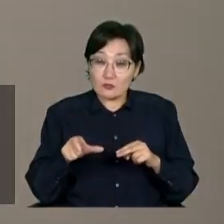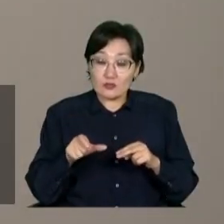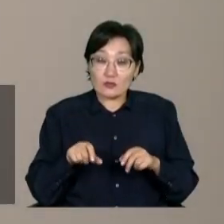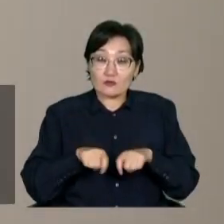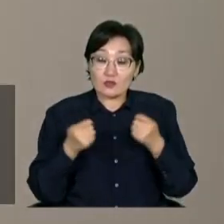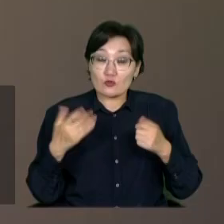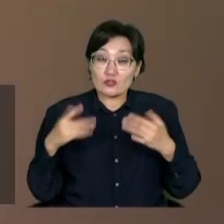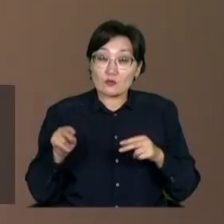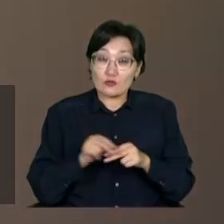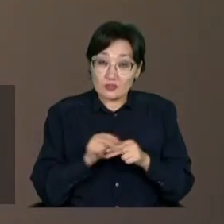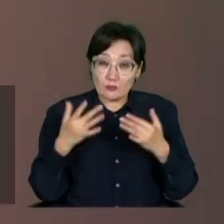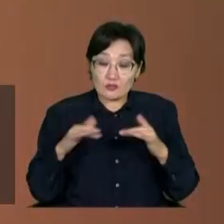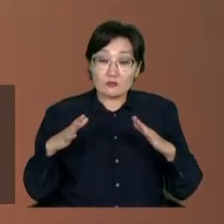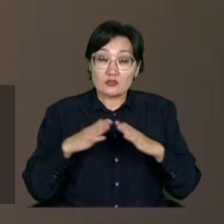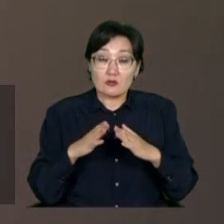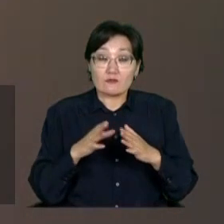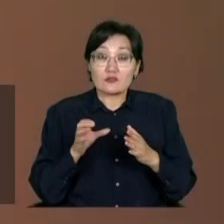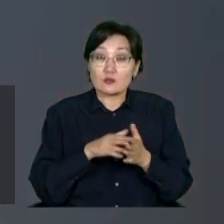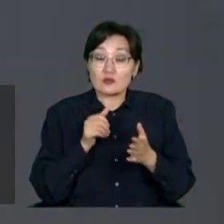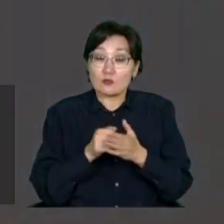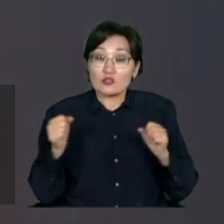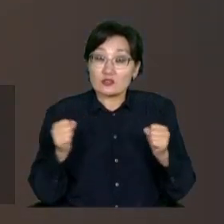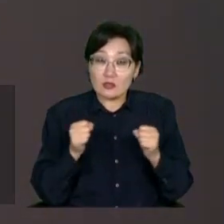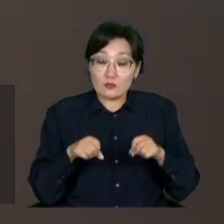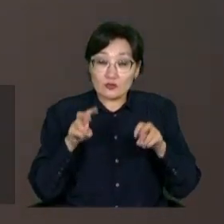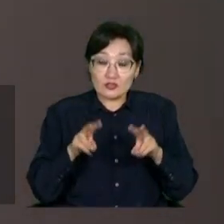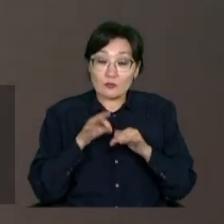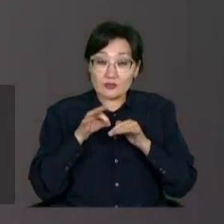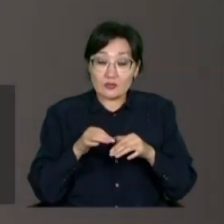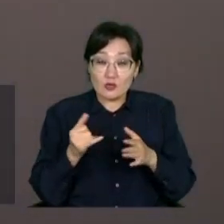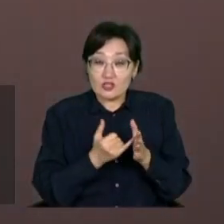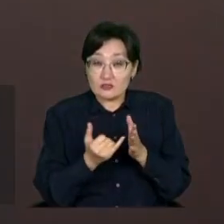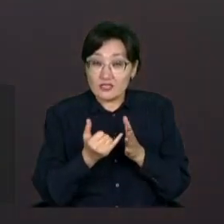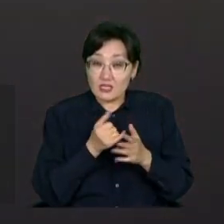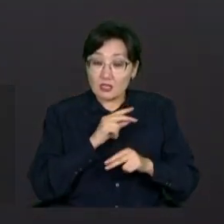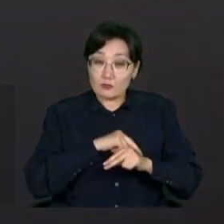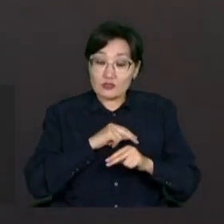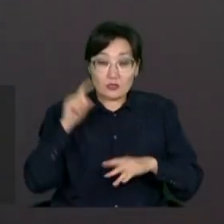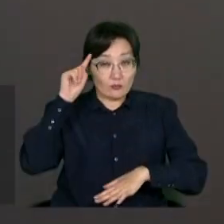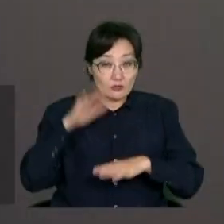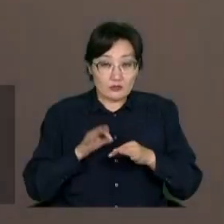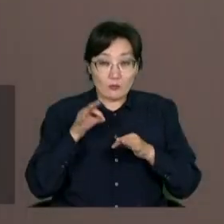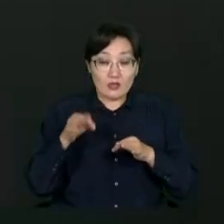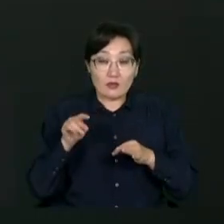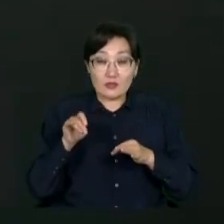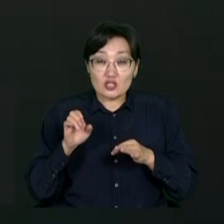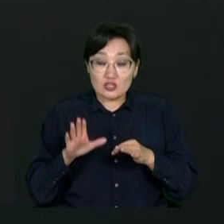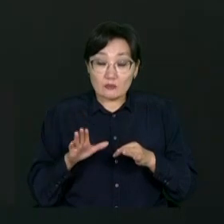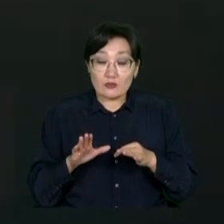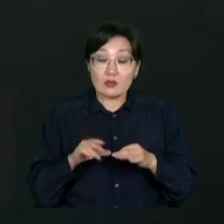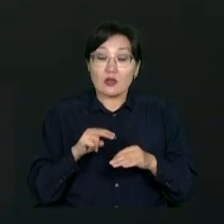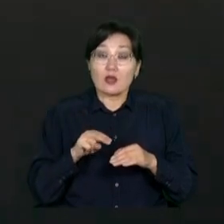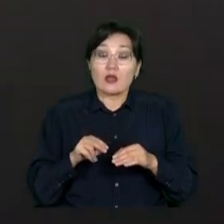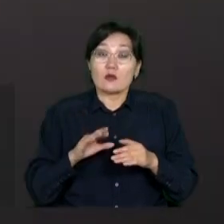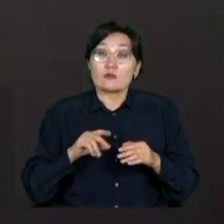уже устранили, однако в домах все еще холодно. Специалисты провели сварочные работы. Аким области Марат Ахмеджанов держит